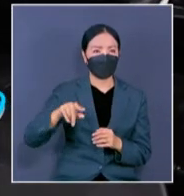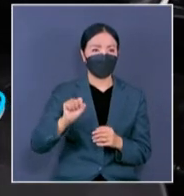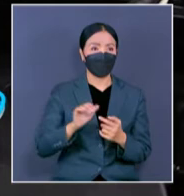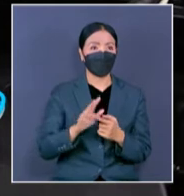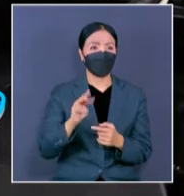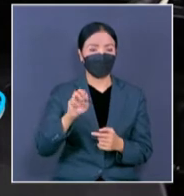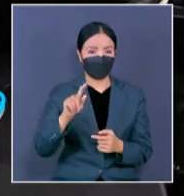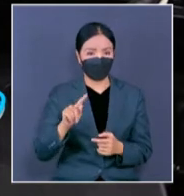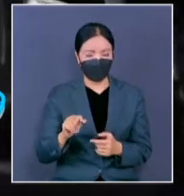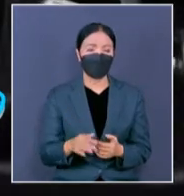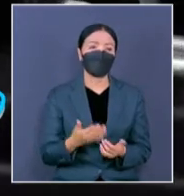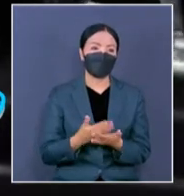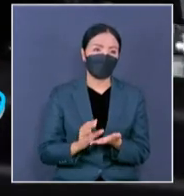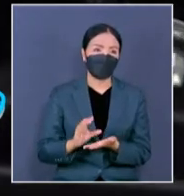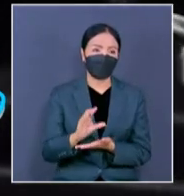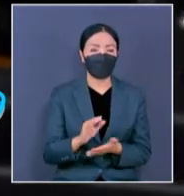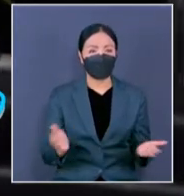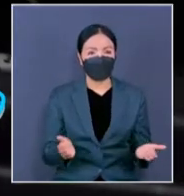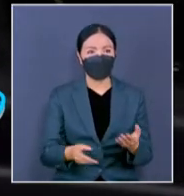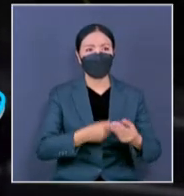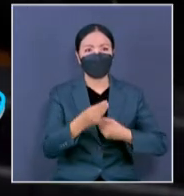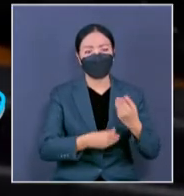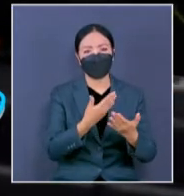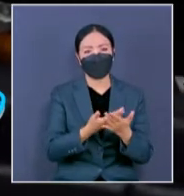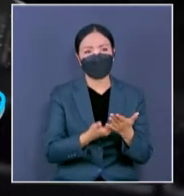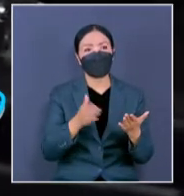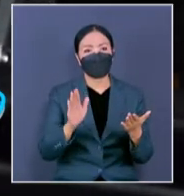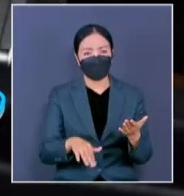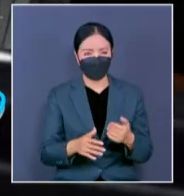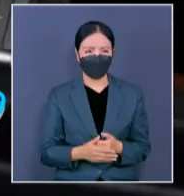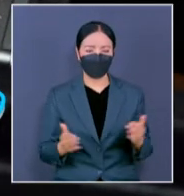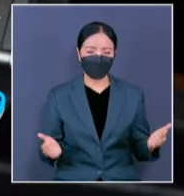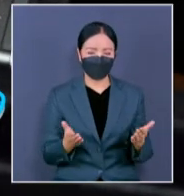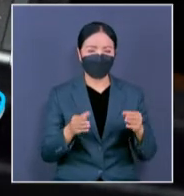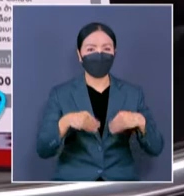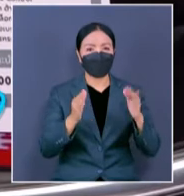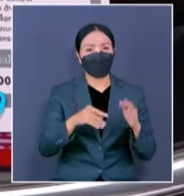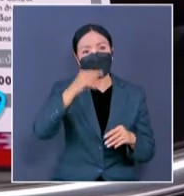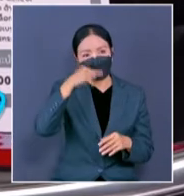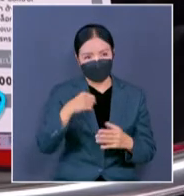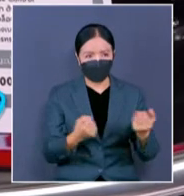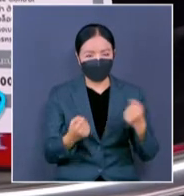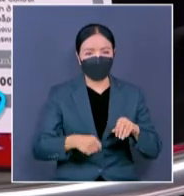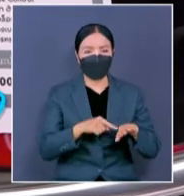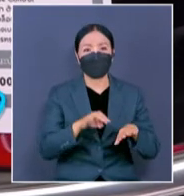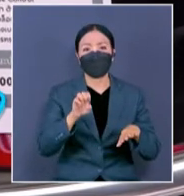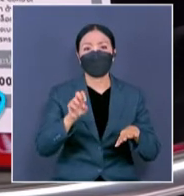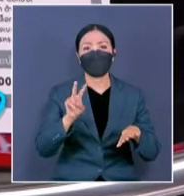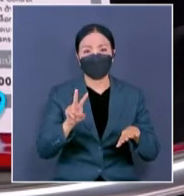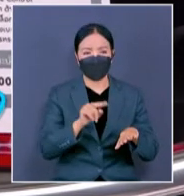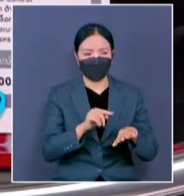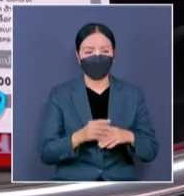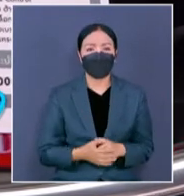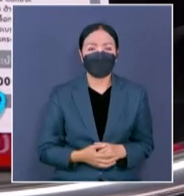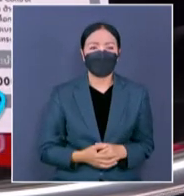พื่อให้ราคาจำหน่ายรถ EV ในประเทศถูกลงด้วยค่ะจะได้เป็นการส่งเสริมให้คนไทยเนี่ยใช้รถ EV มากขึ้นร